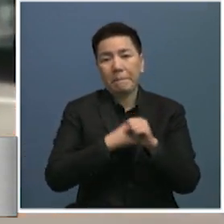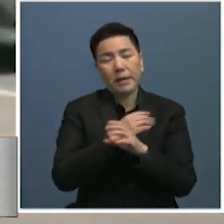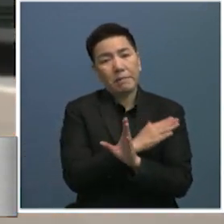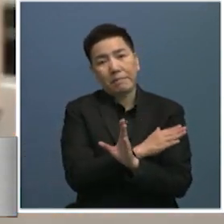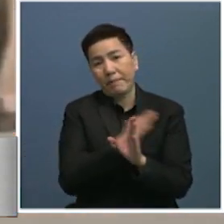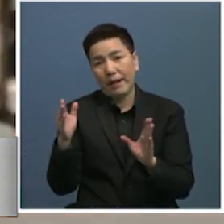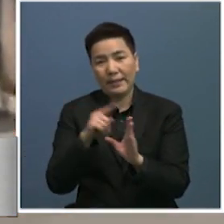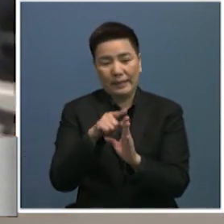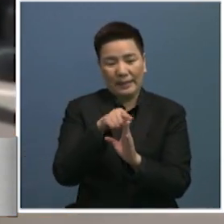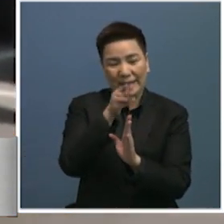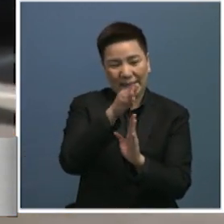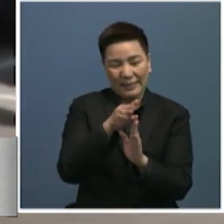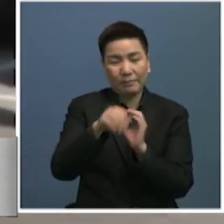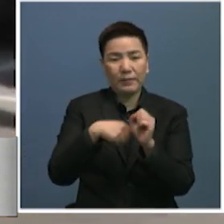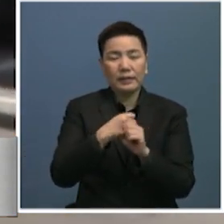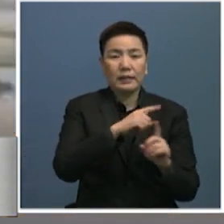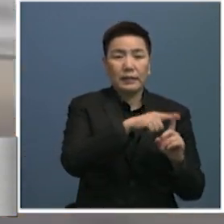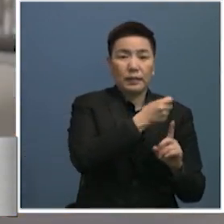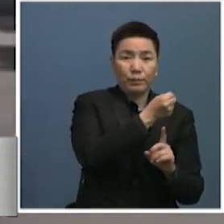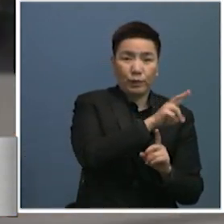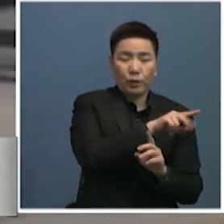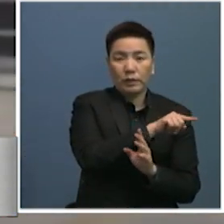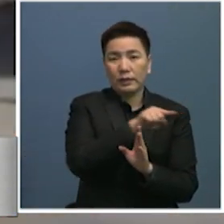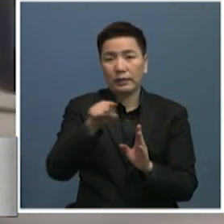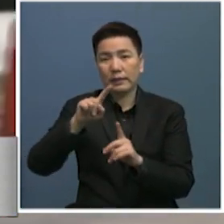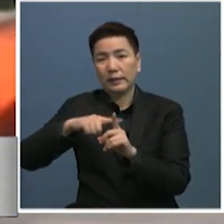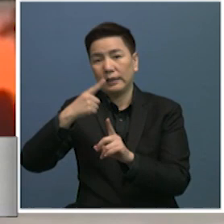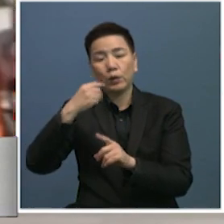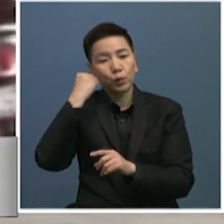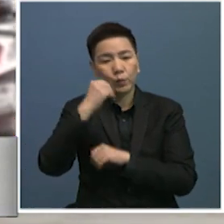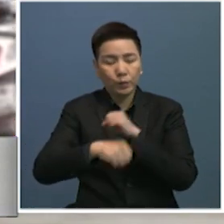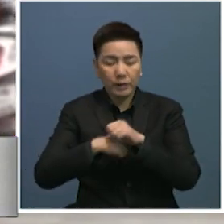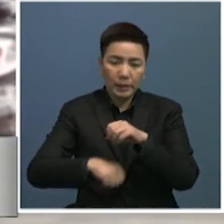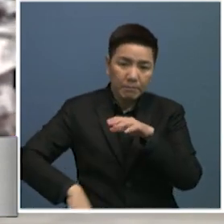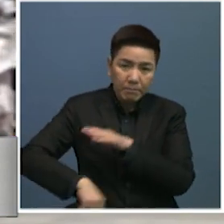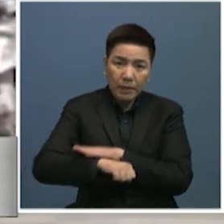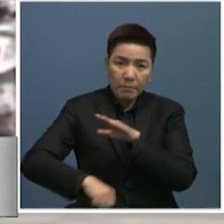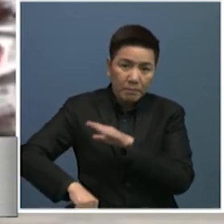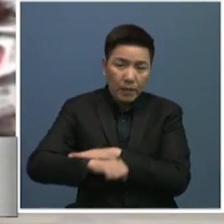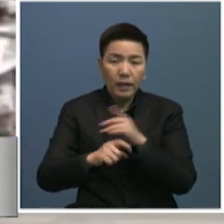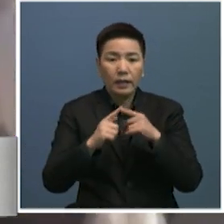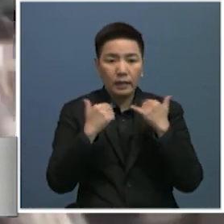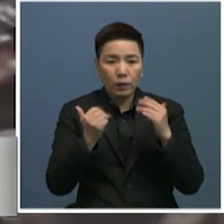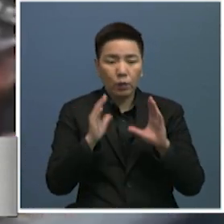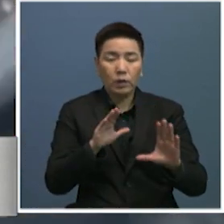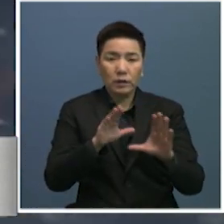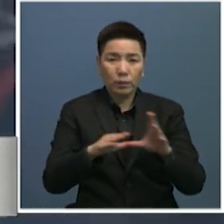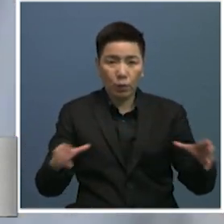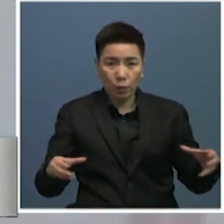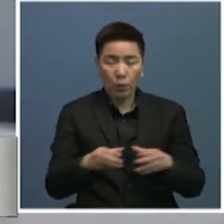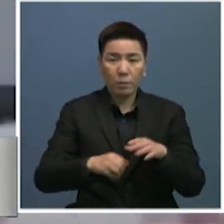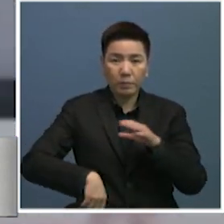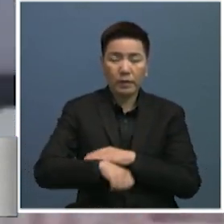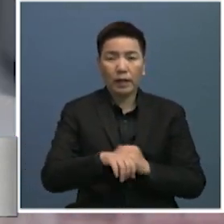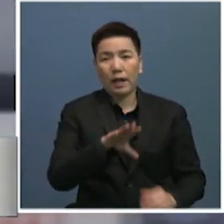มีการเริ่มแข่งขันตั้งแต่ช่วงปลายเดือนธันวาคมไปจนถึงเดือนมกราคมของทุกปีแต่ปีนี้นะครับมีผู้สมัครเข้าร่วมแข่ง